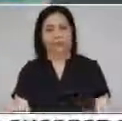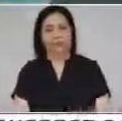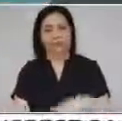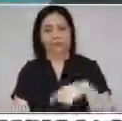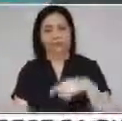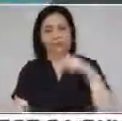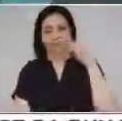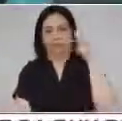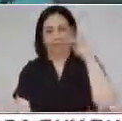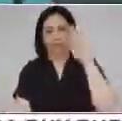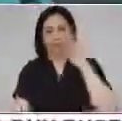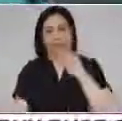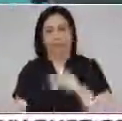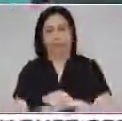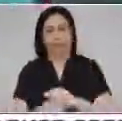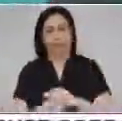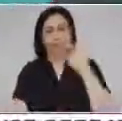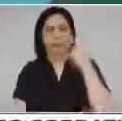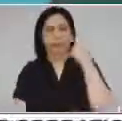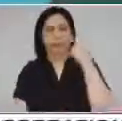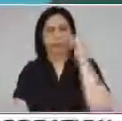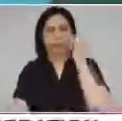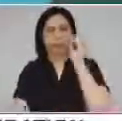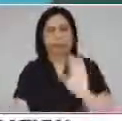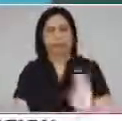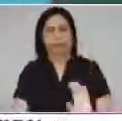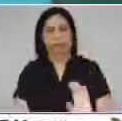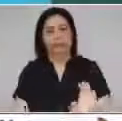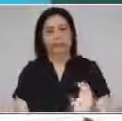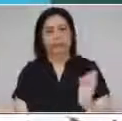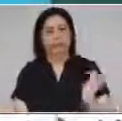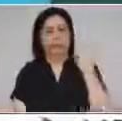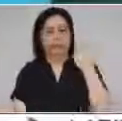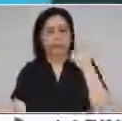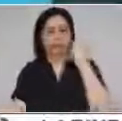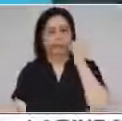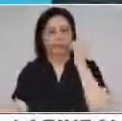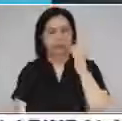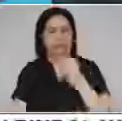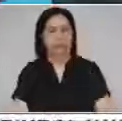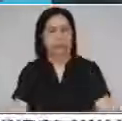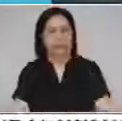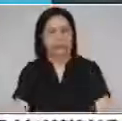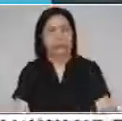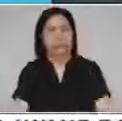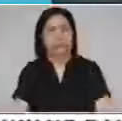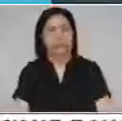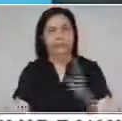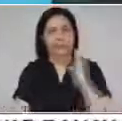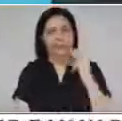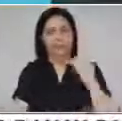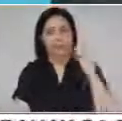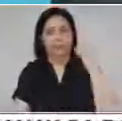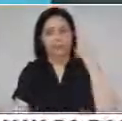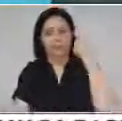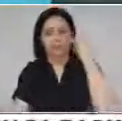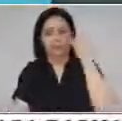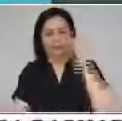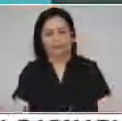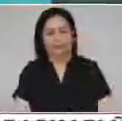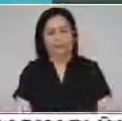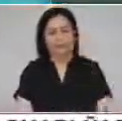Gubat sa Ciudad. Kaya lang, siyempre, titignan natin ngayon, nagpa-dispatch na ako ng tao papunta dyan